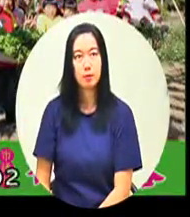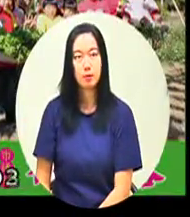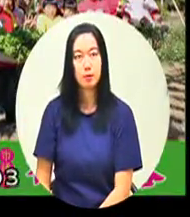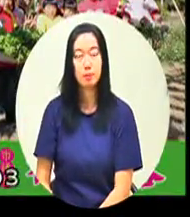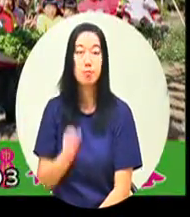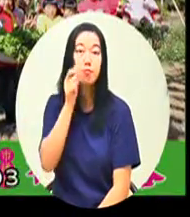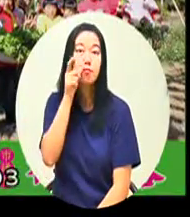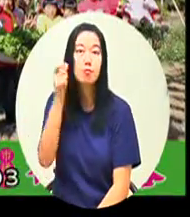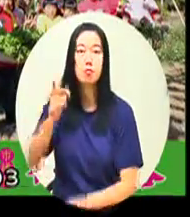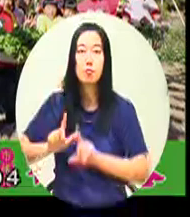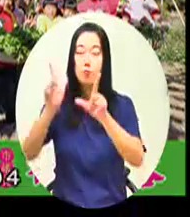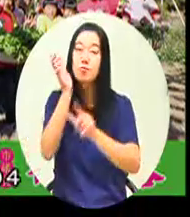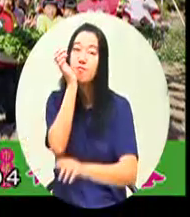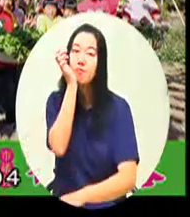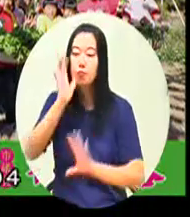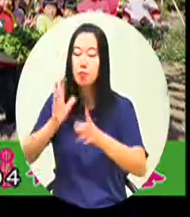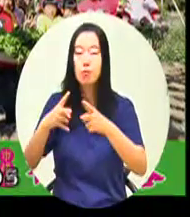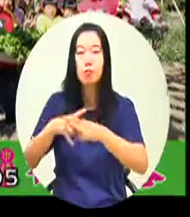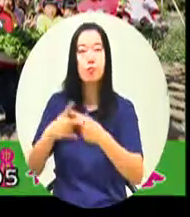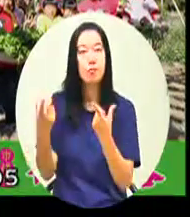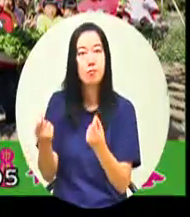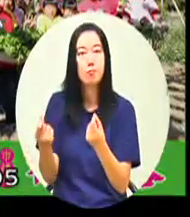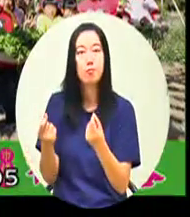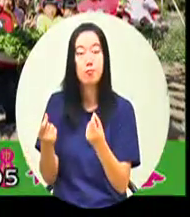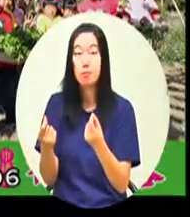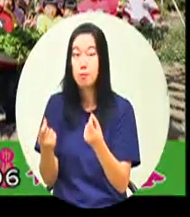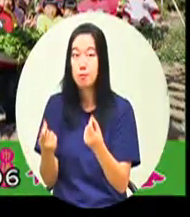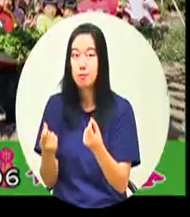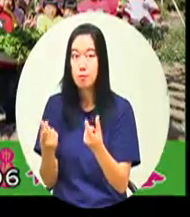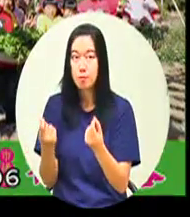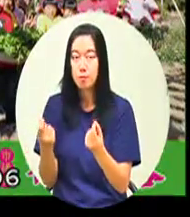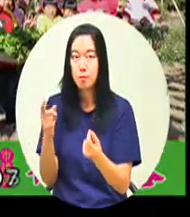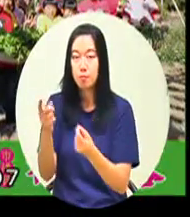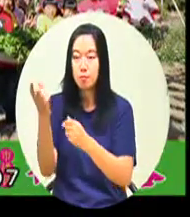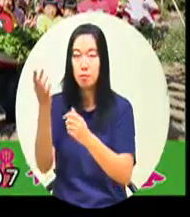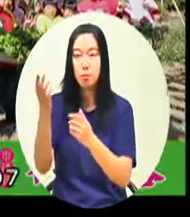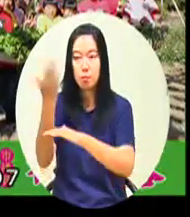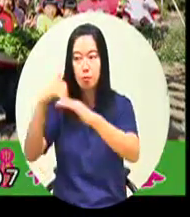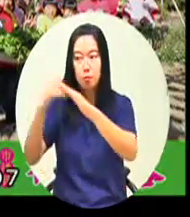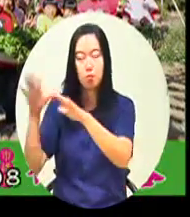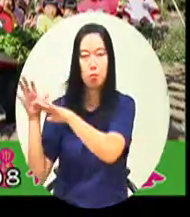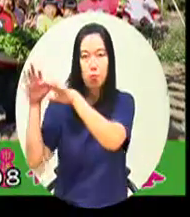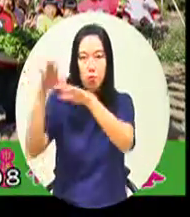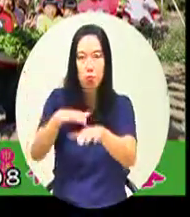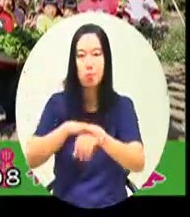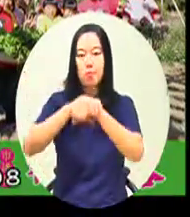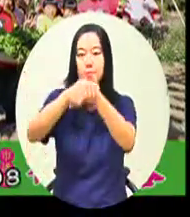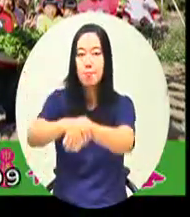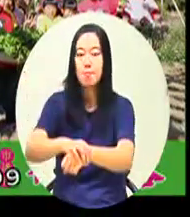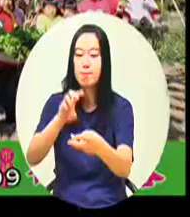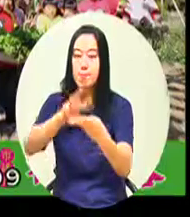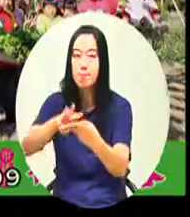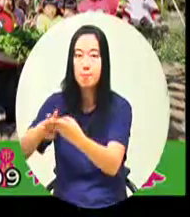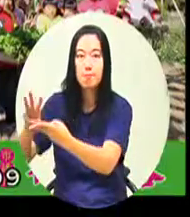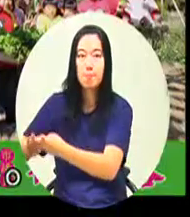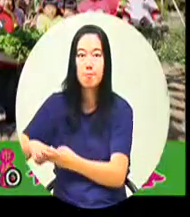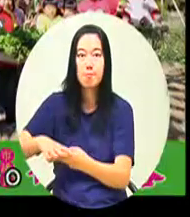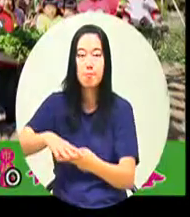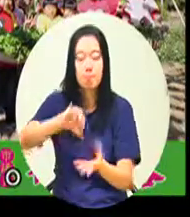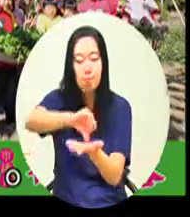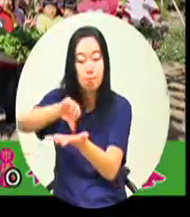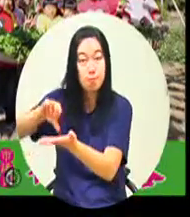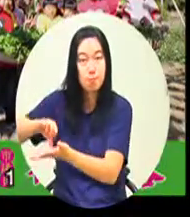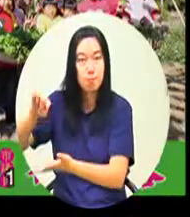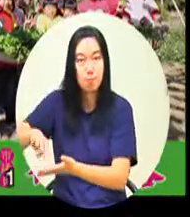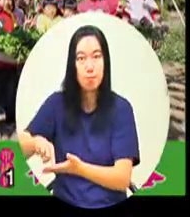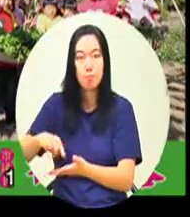南东石国小伊嘛是同款啦，因把学生走入田地，那将饮食教